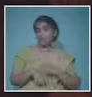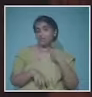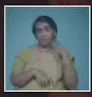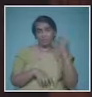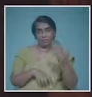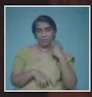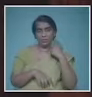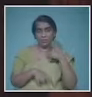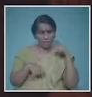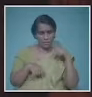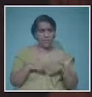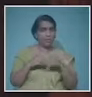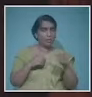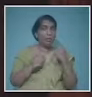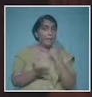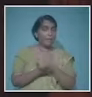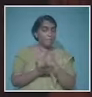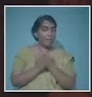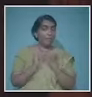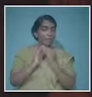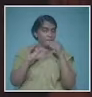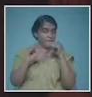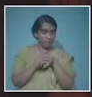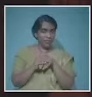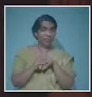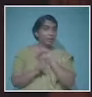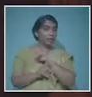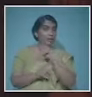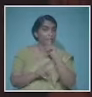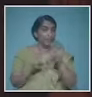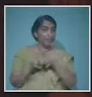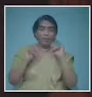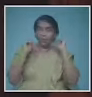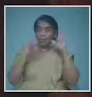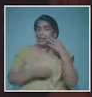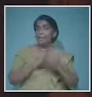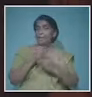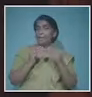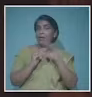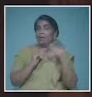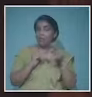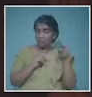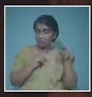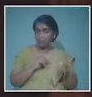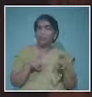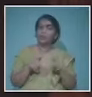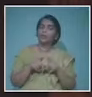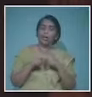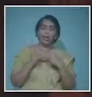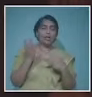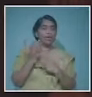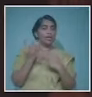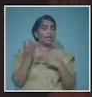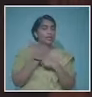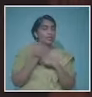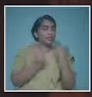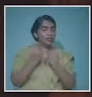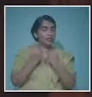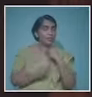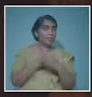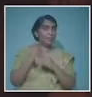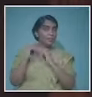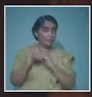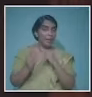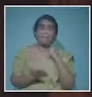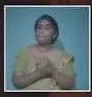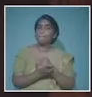දෙනවා. දැනට කරන්නේ බැංකු පද්ධතිය තුළ අර කිව්වාගේ සෞභාග්‍ය නිෂ්පාදන ගම්මාන තියෙනවා. ඒ වගේම සමෘද්ධි නිෂ්පාදන ගම්මාන තියෙනවා. ඒ වගේම